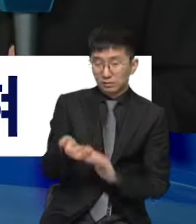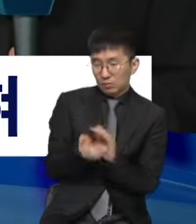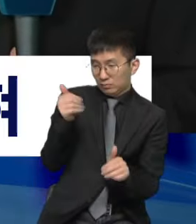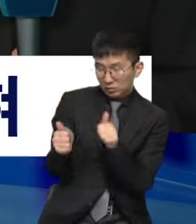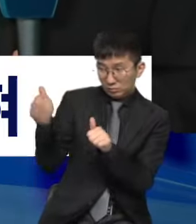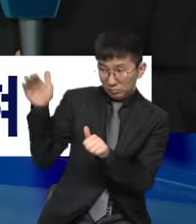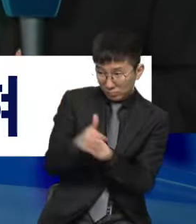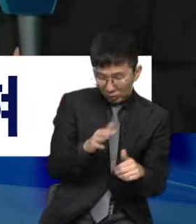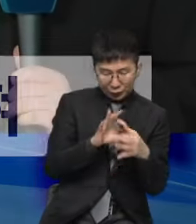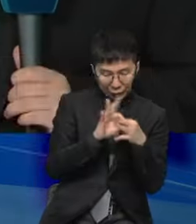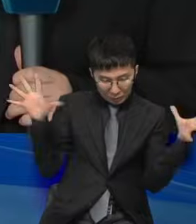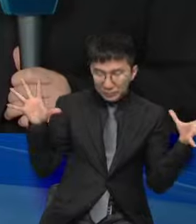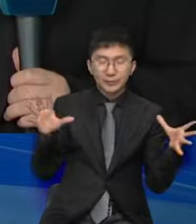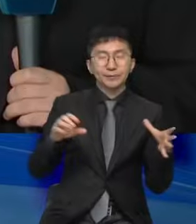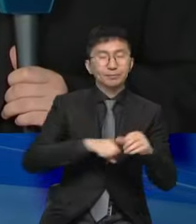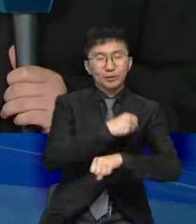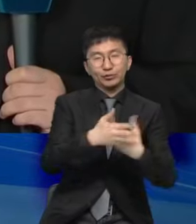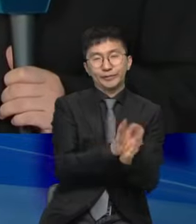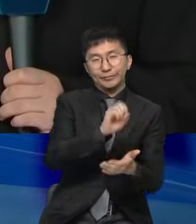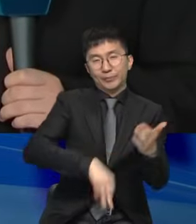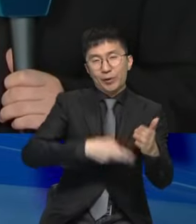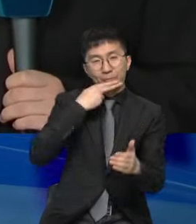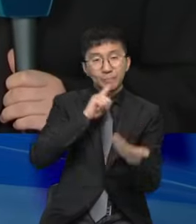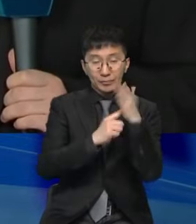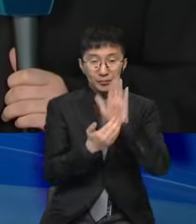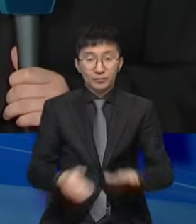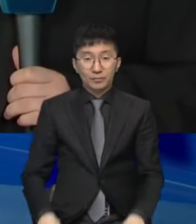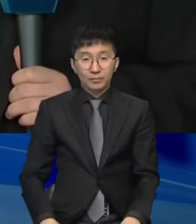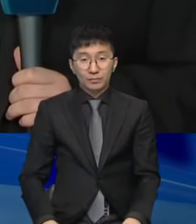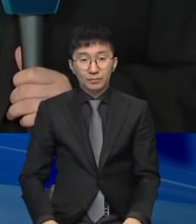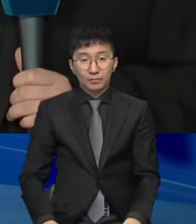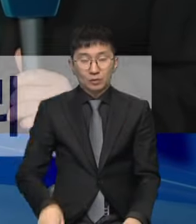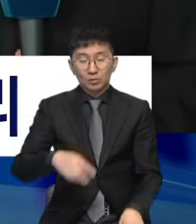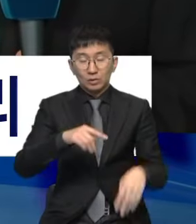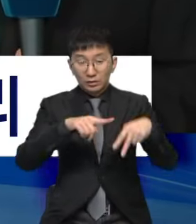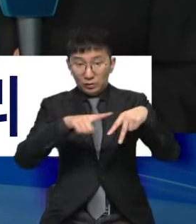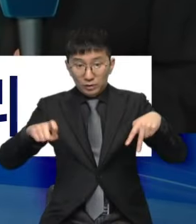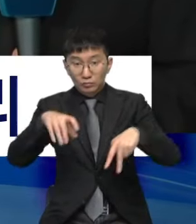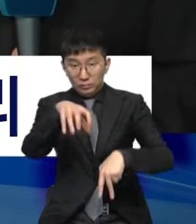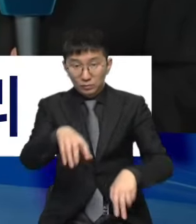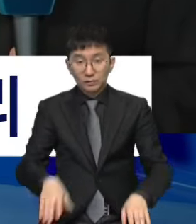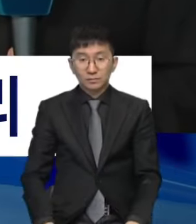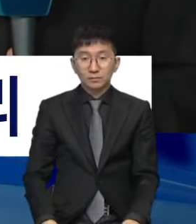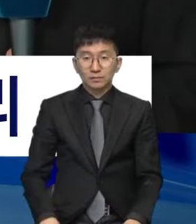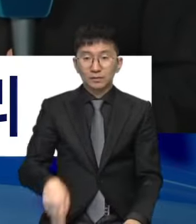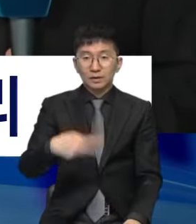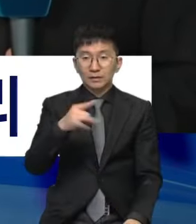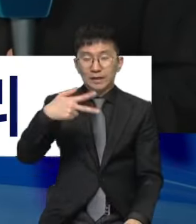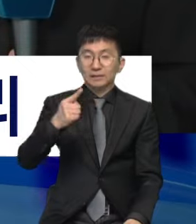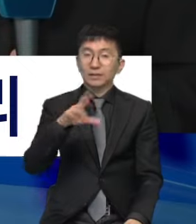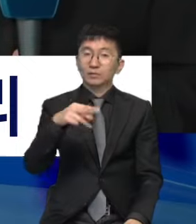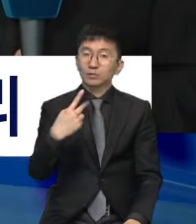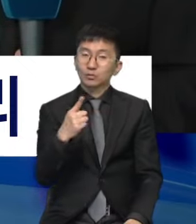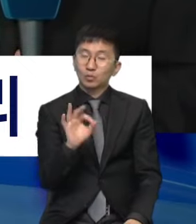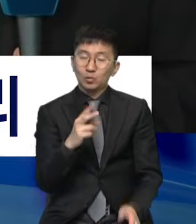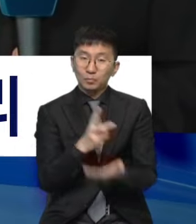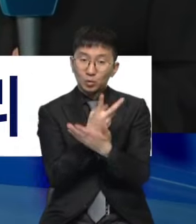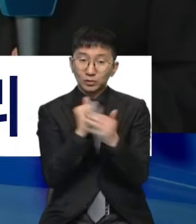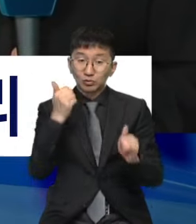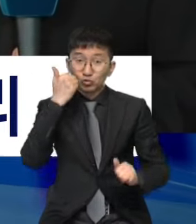바 있습니다. 청년 전략 지역구로 선정된 서울 서대문갑 지역에선 대장동 변호인으로 친명으로